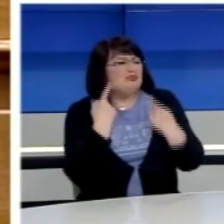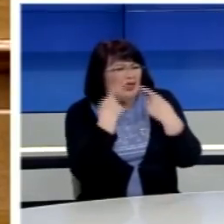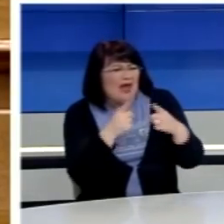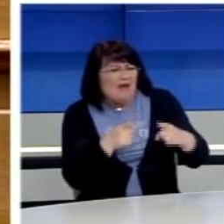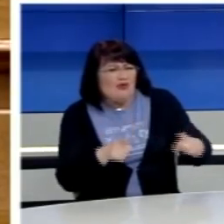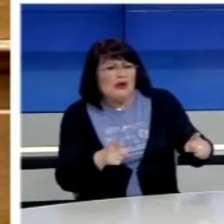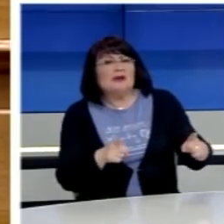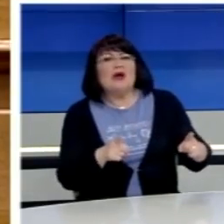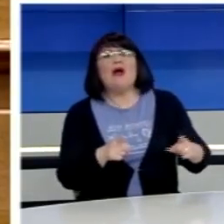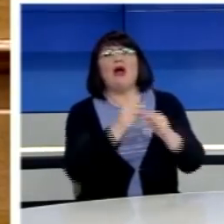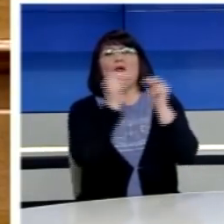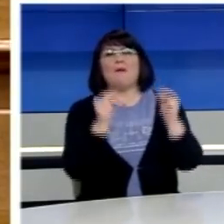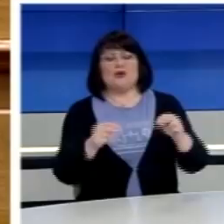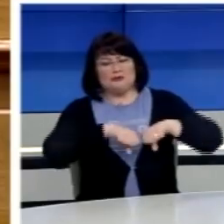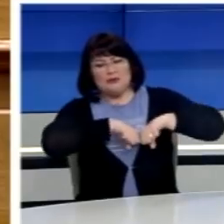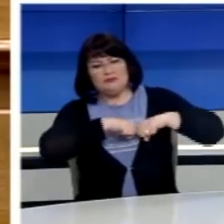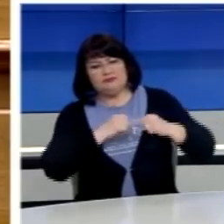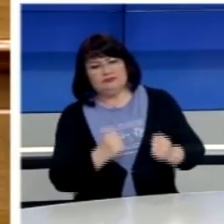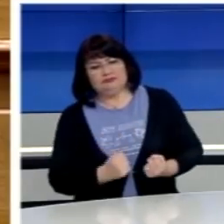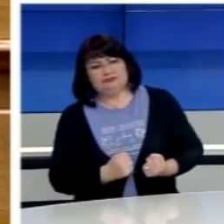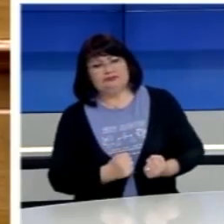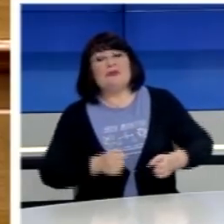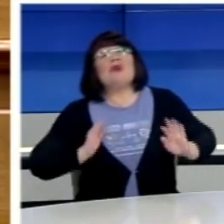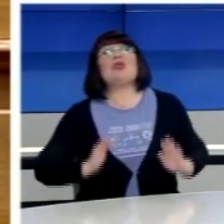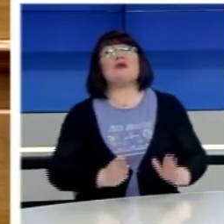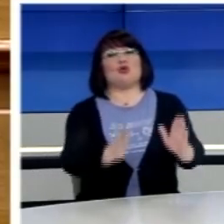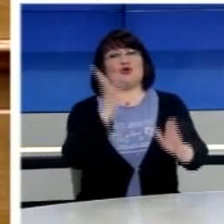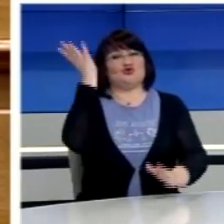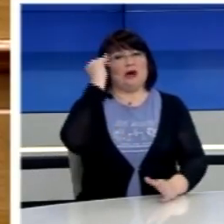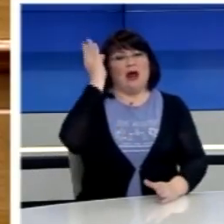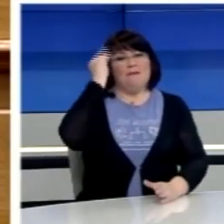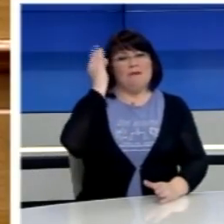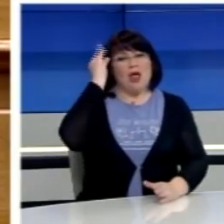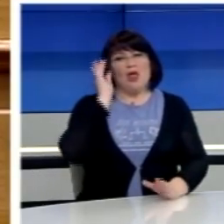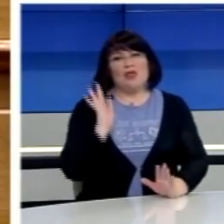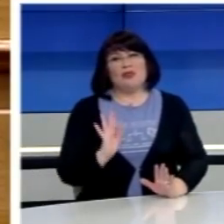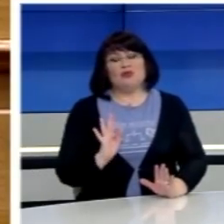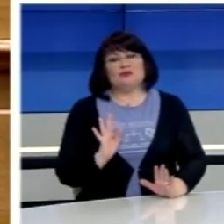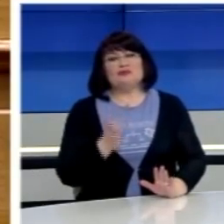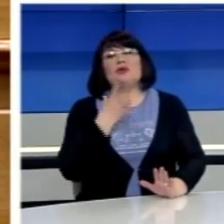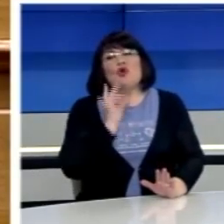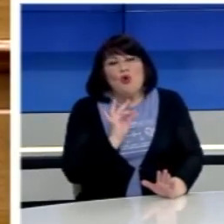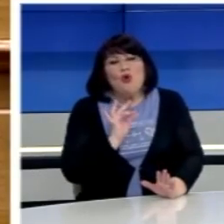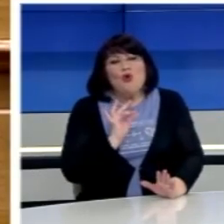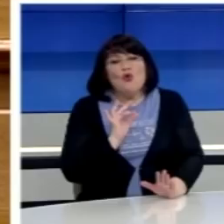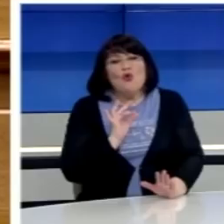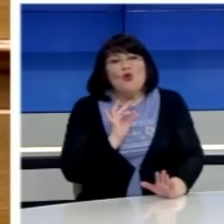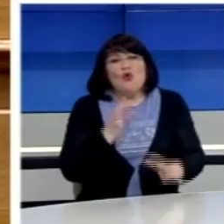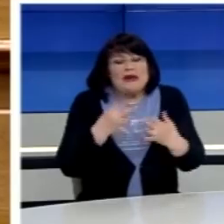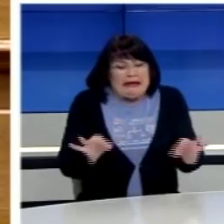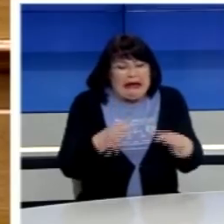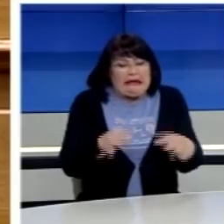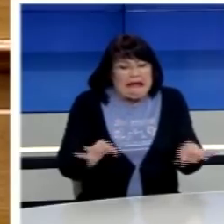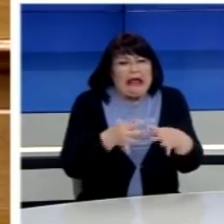θα αποθαρρύνονται στο να συνεχίσουν τη μορφωτική διαδικασία, καθώς θα πυκνώνουν τα κενά που